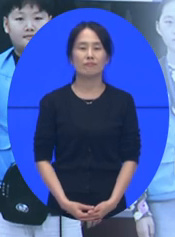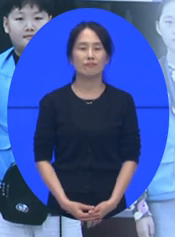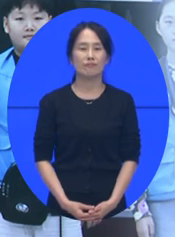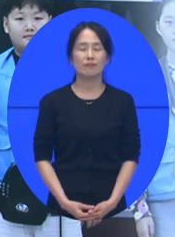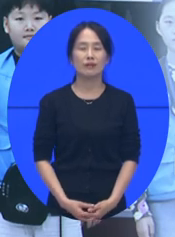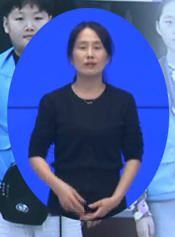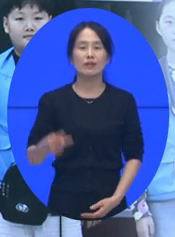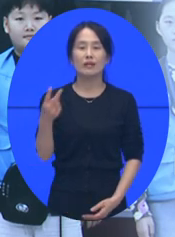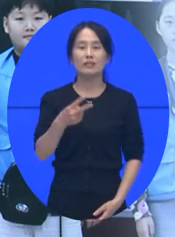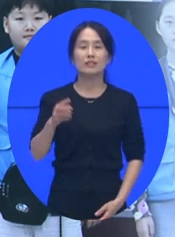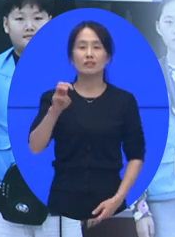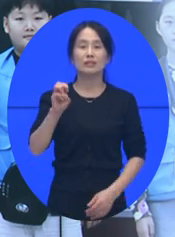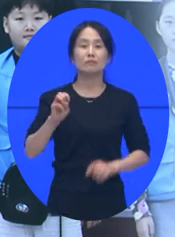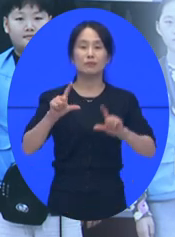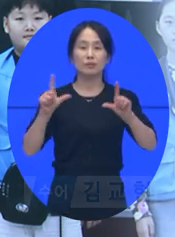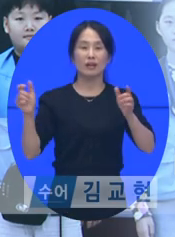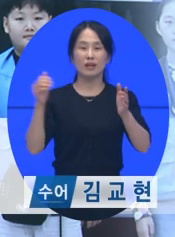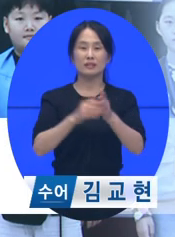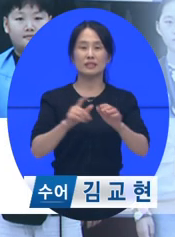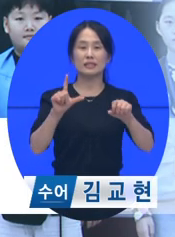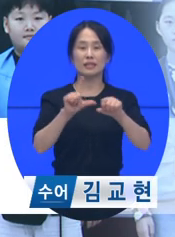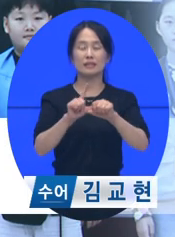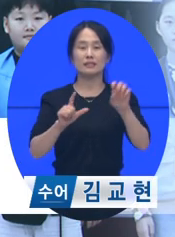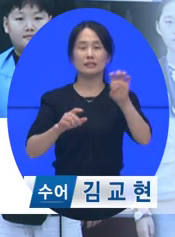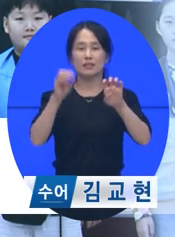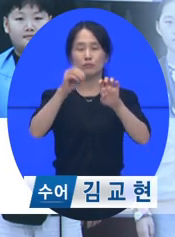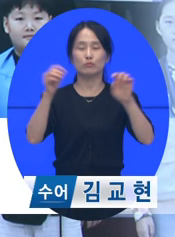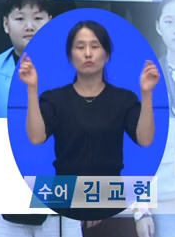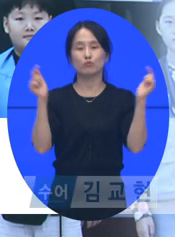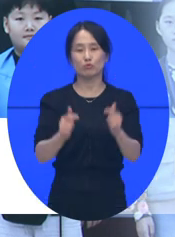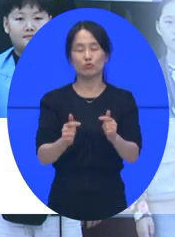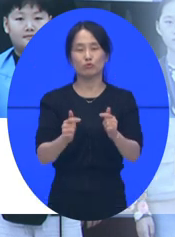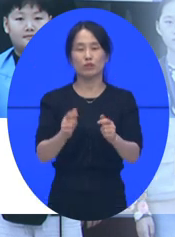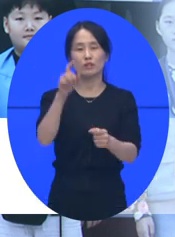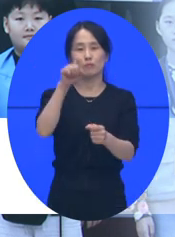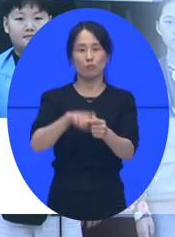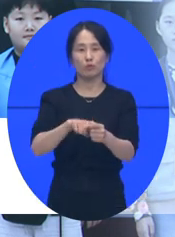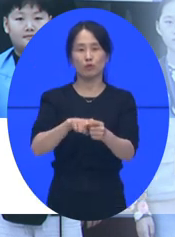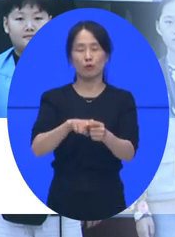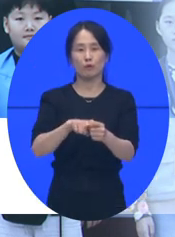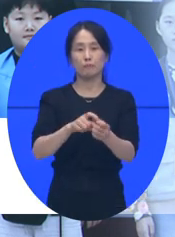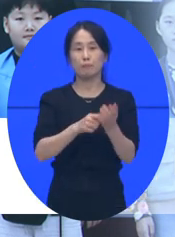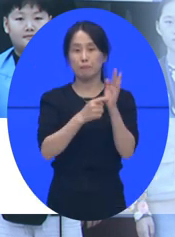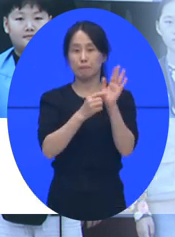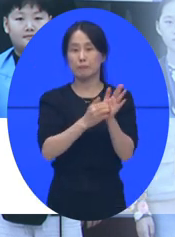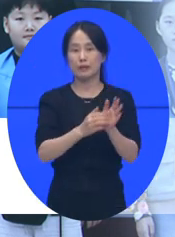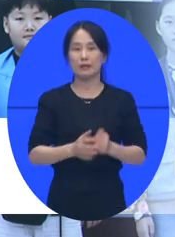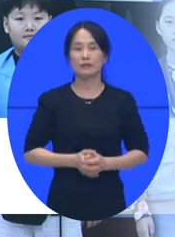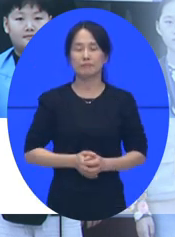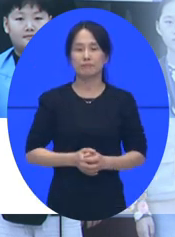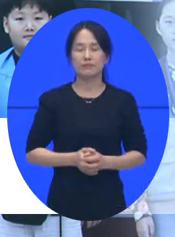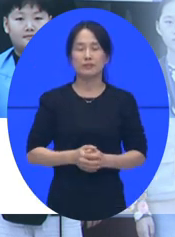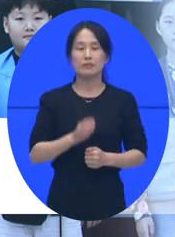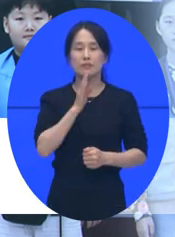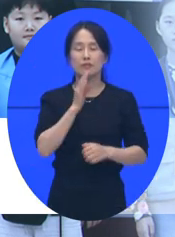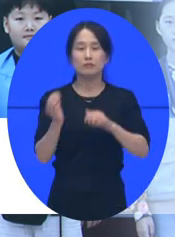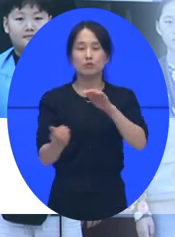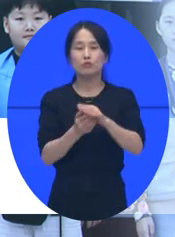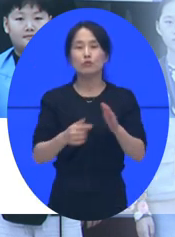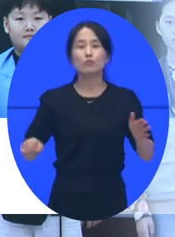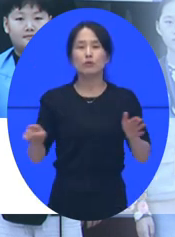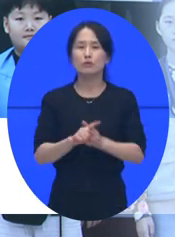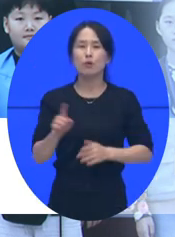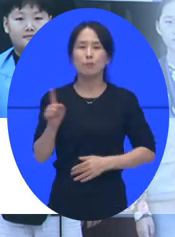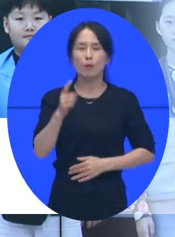경기도는 오는 2030년까지 온실가스를 40% 줄이겠다는 담대한 목표를 세웠는데요. 이를 현실화하는 게